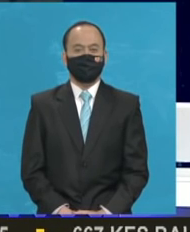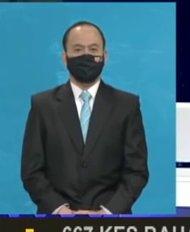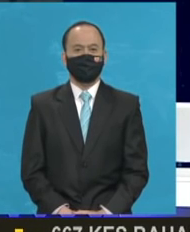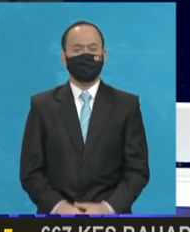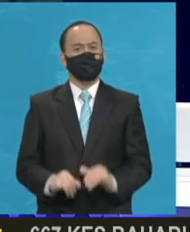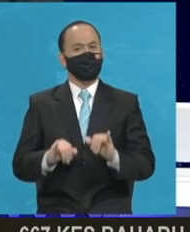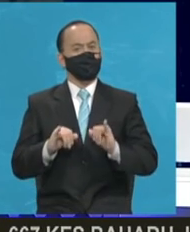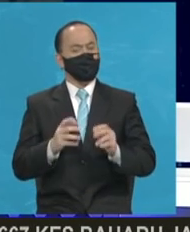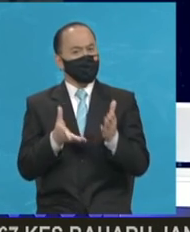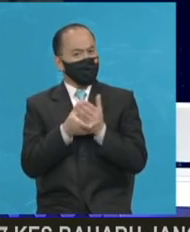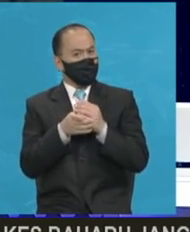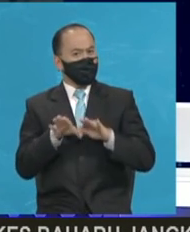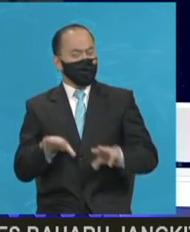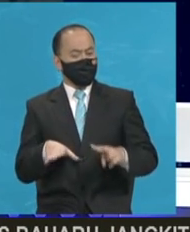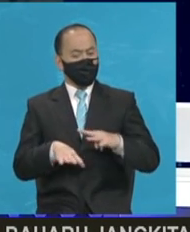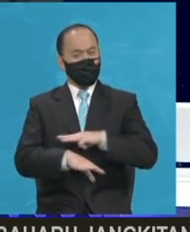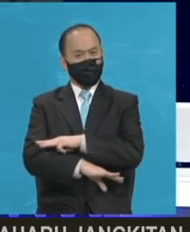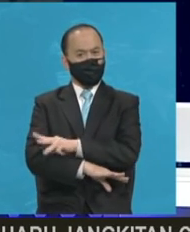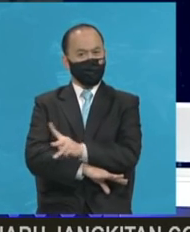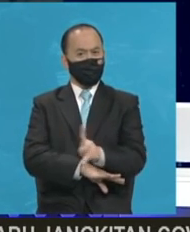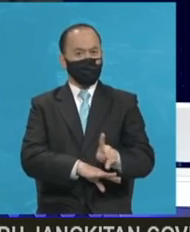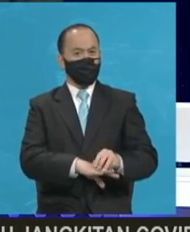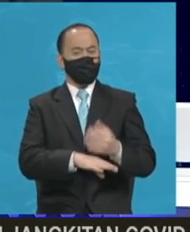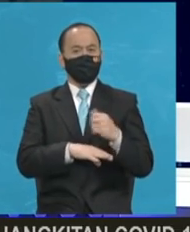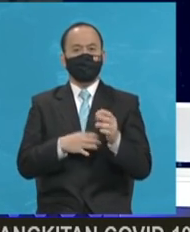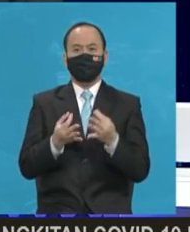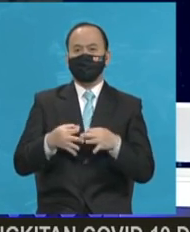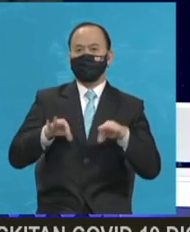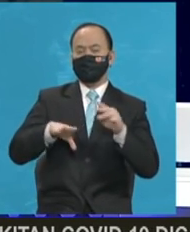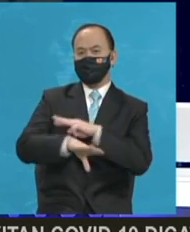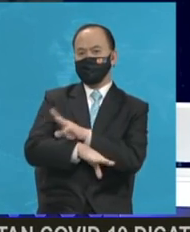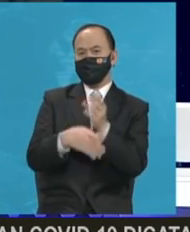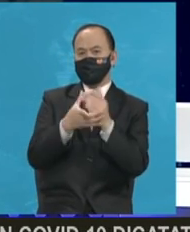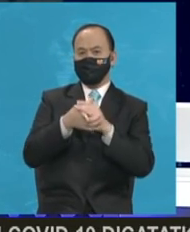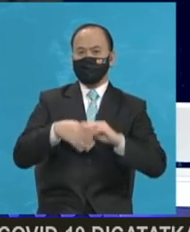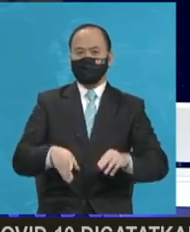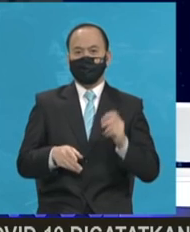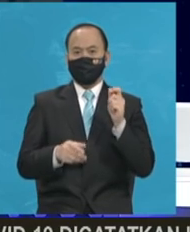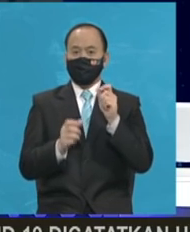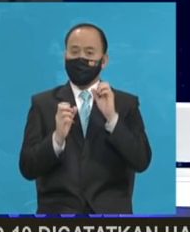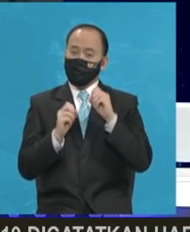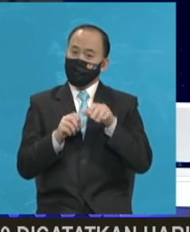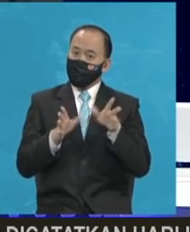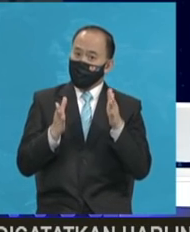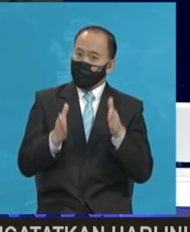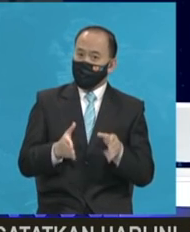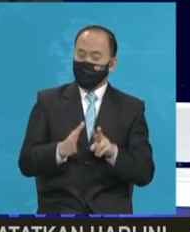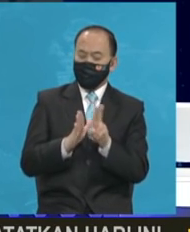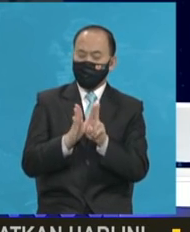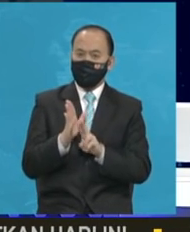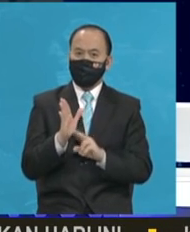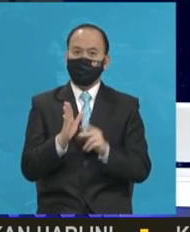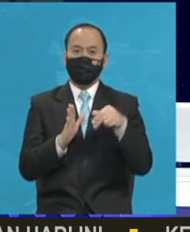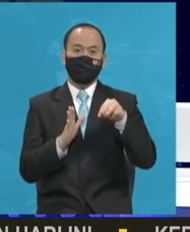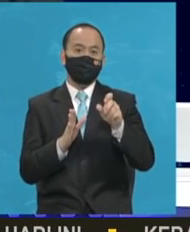Hai isu-isu keselamatan perairan khususnya kepentingan keselamatan para nelayan dan undang-undang berkaitan maritim